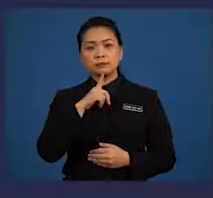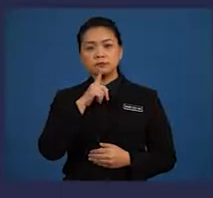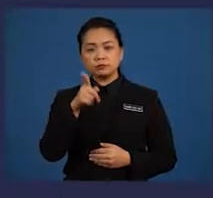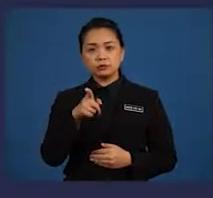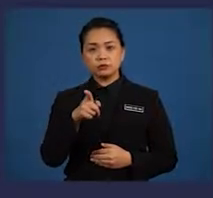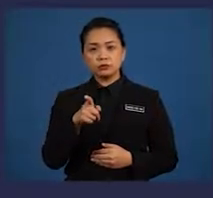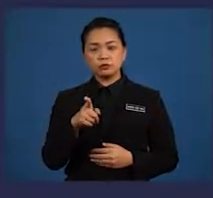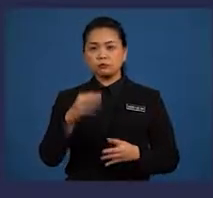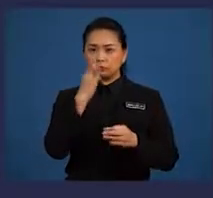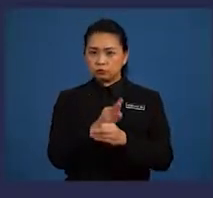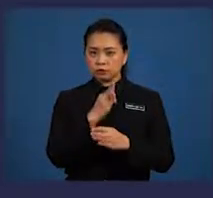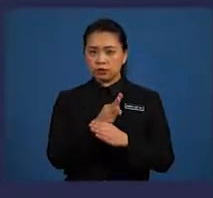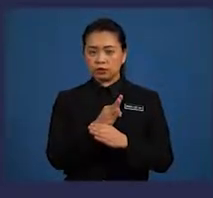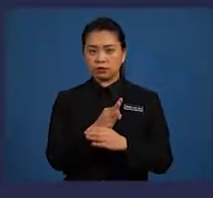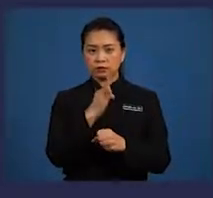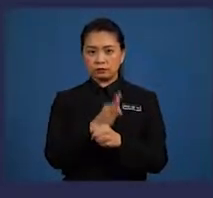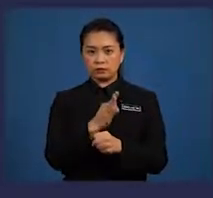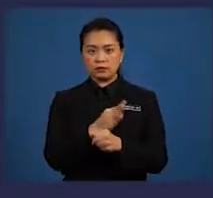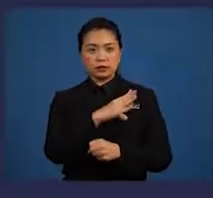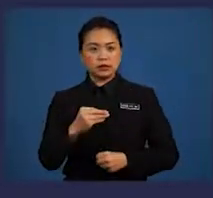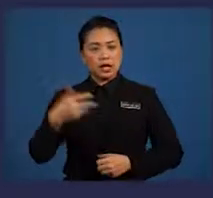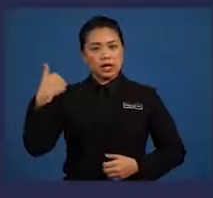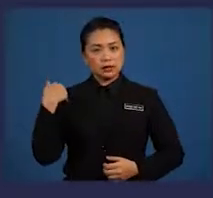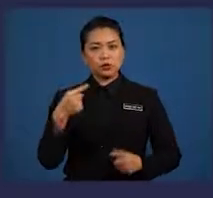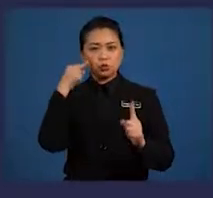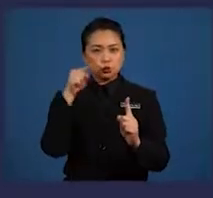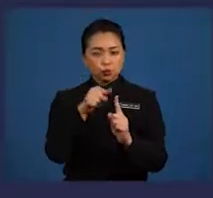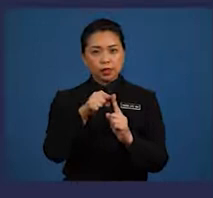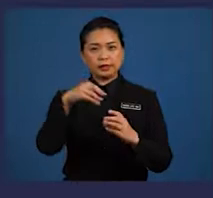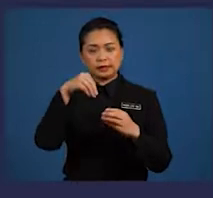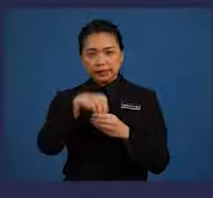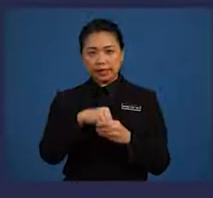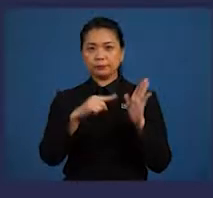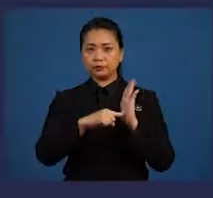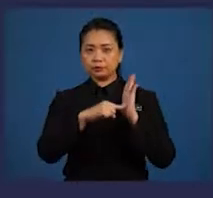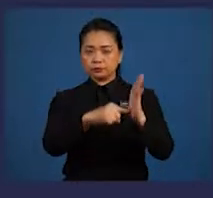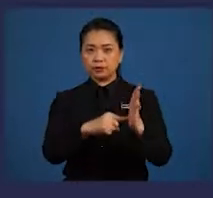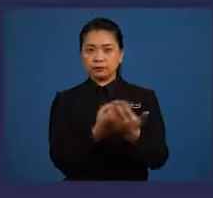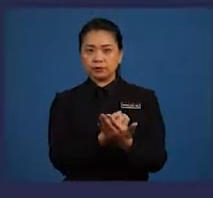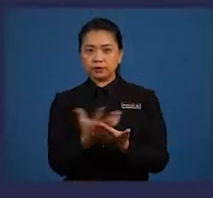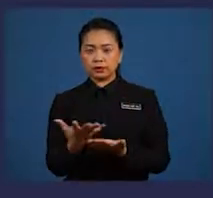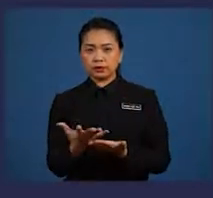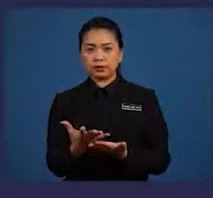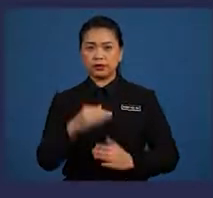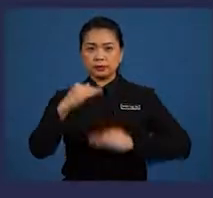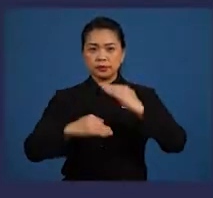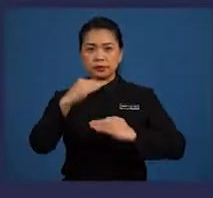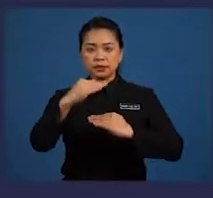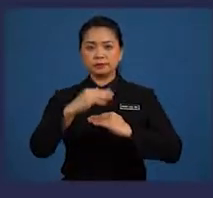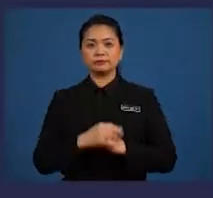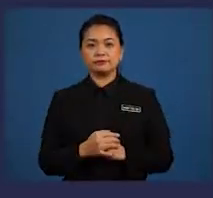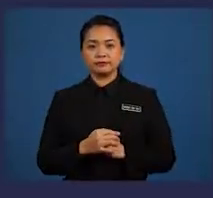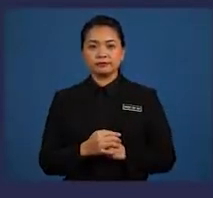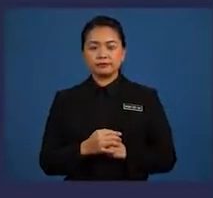digunakan berfungsi setelah mempunyai tujuan dalam persembahan mati media interaktif yang diminum